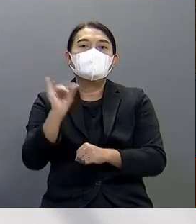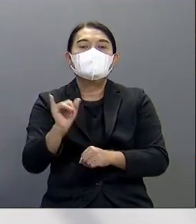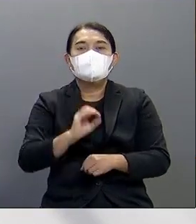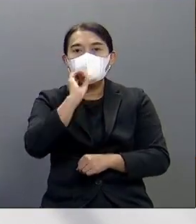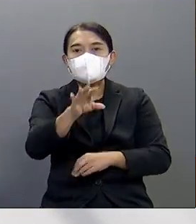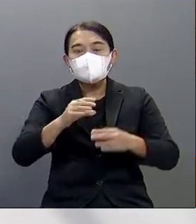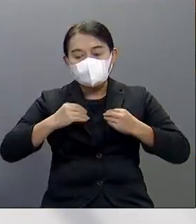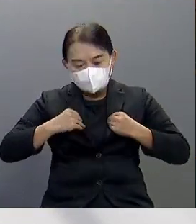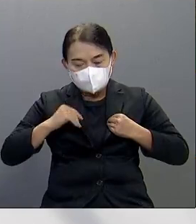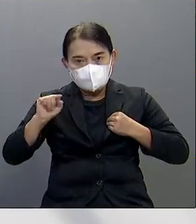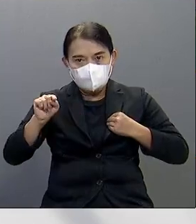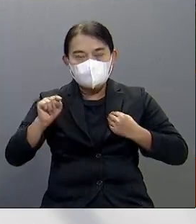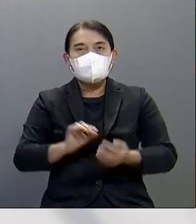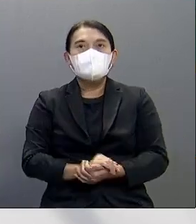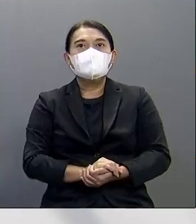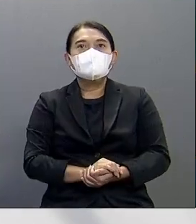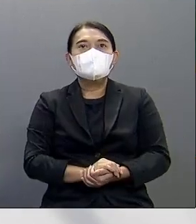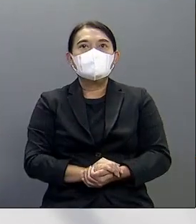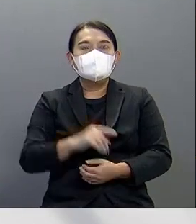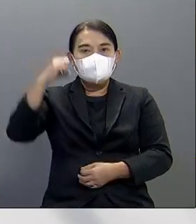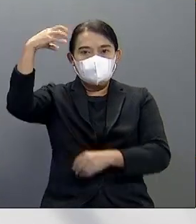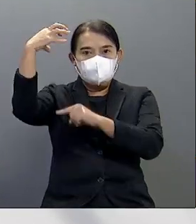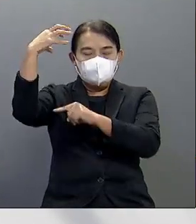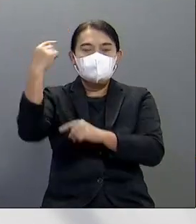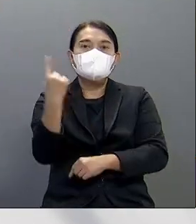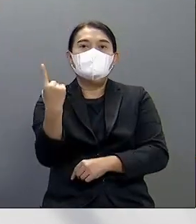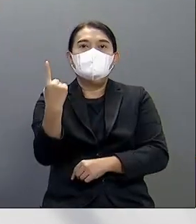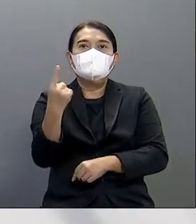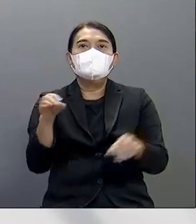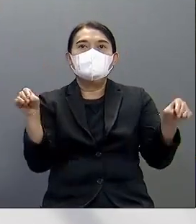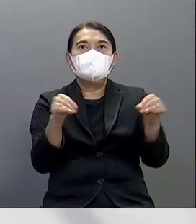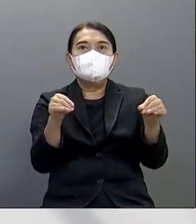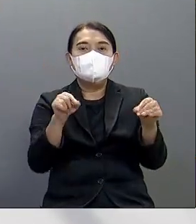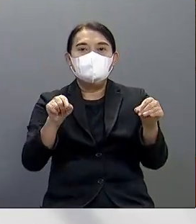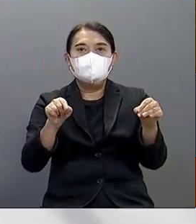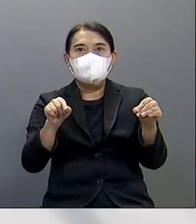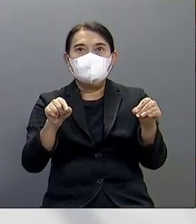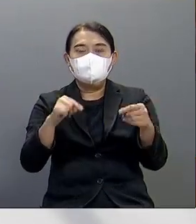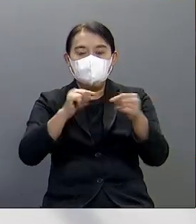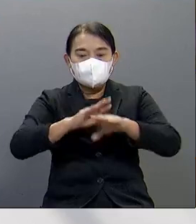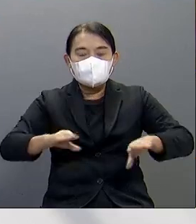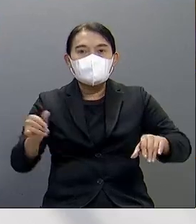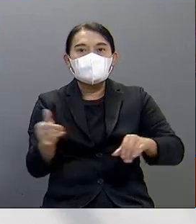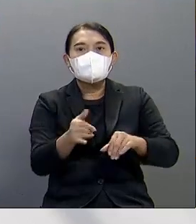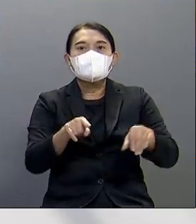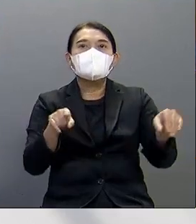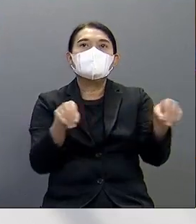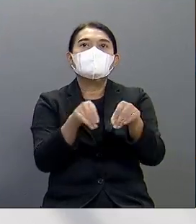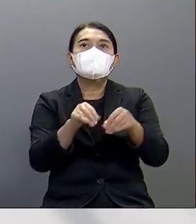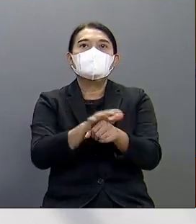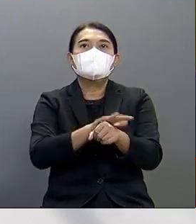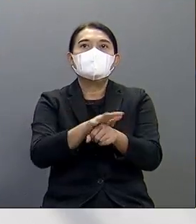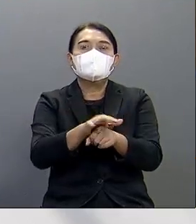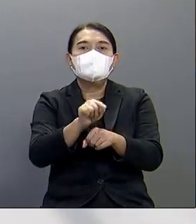ะครับว่านี่คือความจริงก็คือมันมีเสาต้นเดียวต้นนี้ที่เราไล่เช็คดูแล้วมันเป็นต้นที่น้องไปประสบเหตุพอดีครับ ค ่ ะ